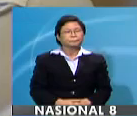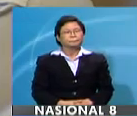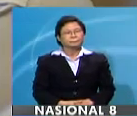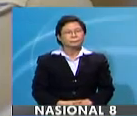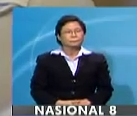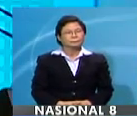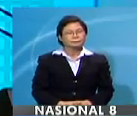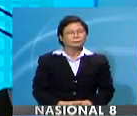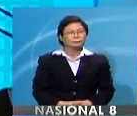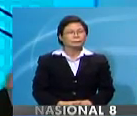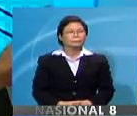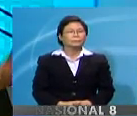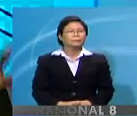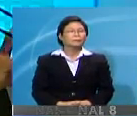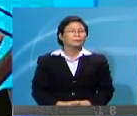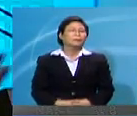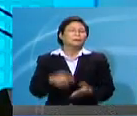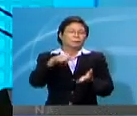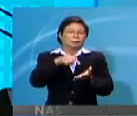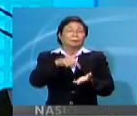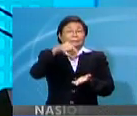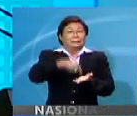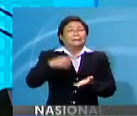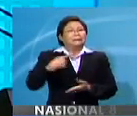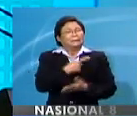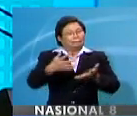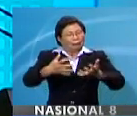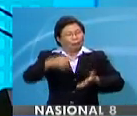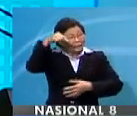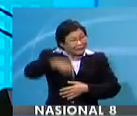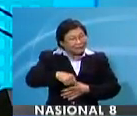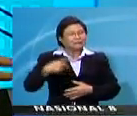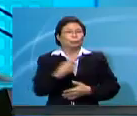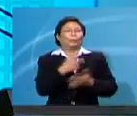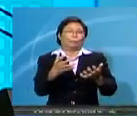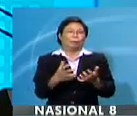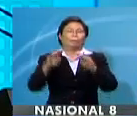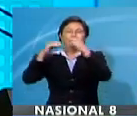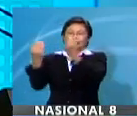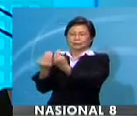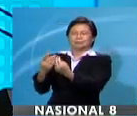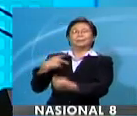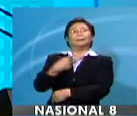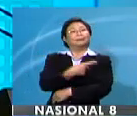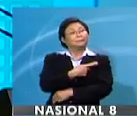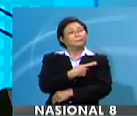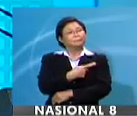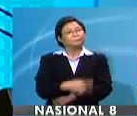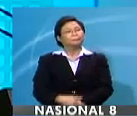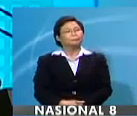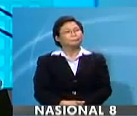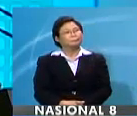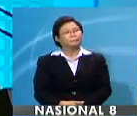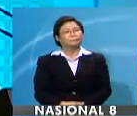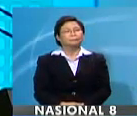Bandar ada hasil jadi inilah yang kita supaya masyarakat kita